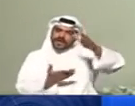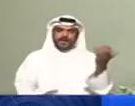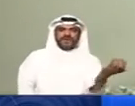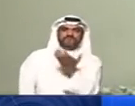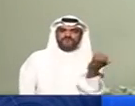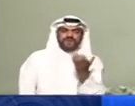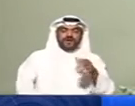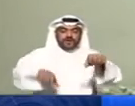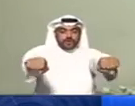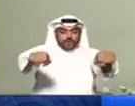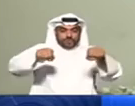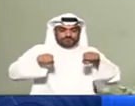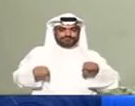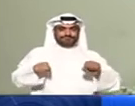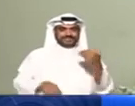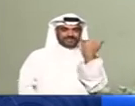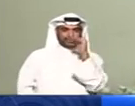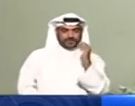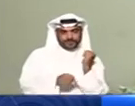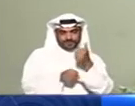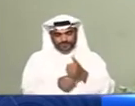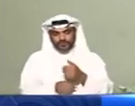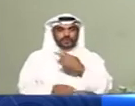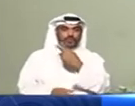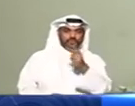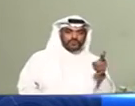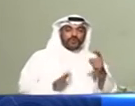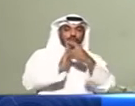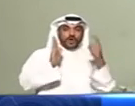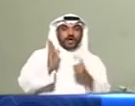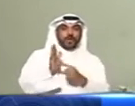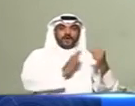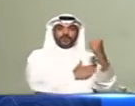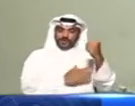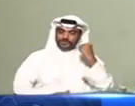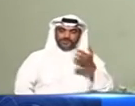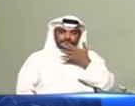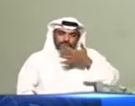وتمكين الشباب ومعالجة القوانين الموحدة المتعلقة في ذوي الهمم وكبار السن.